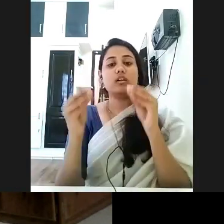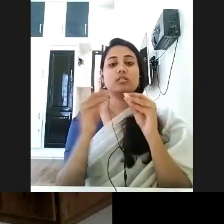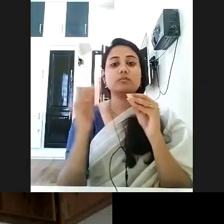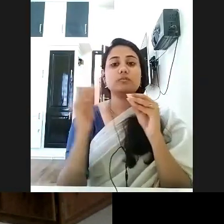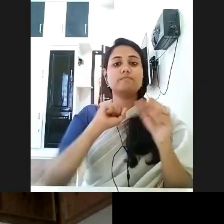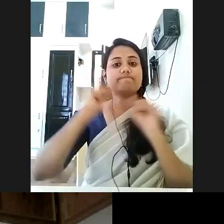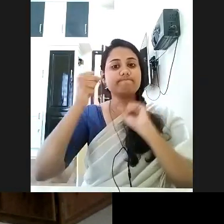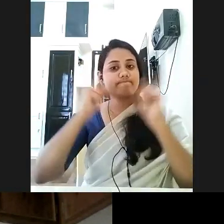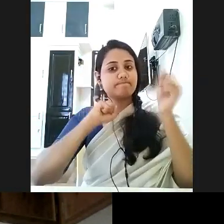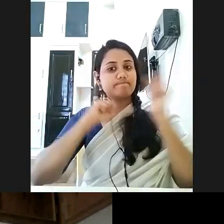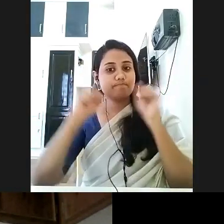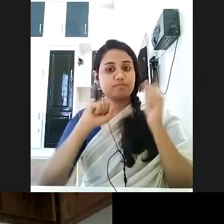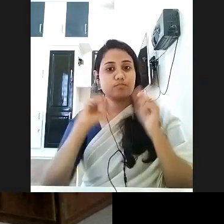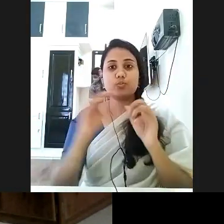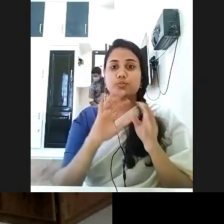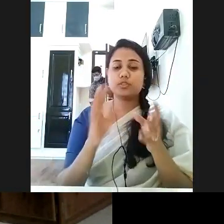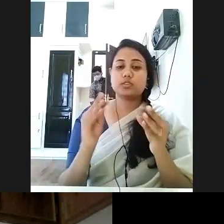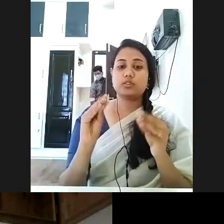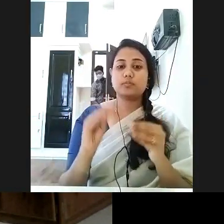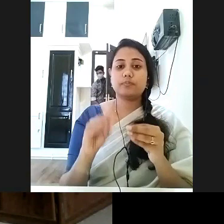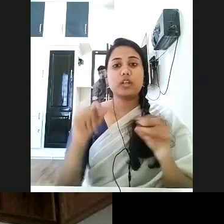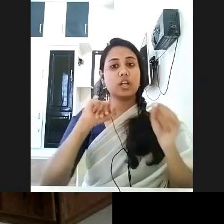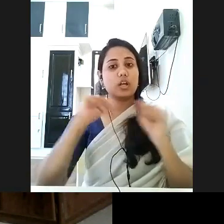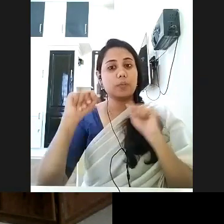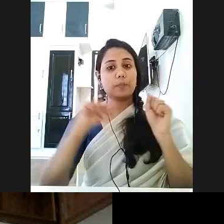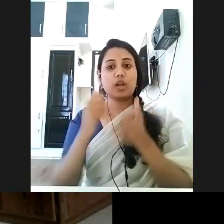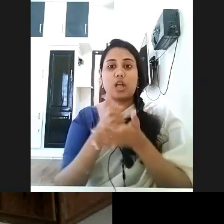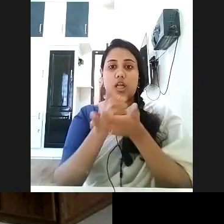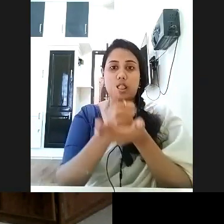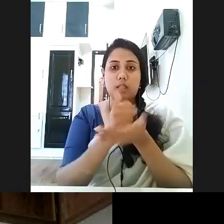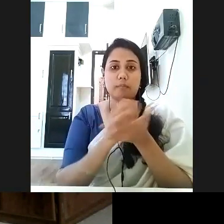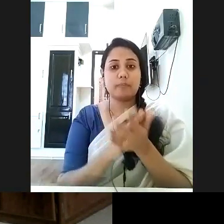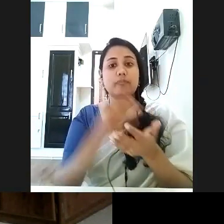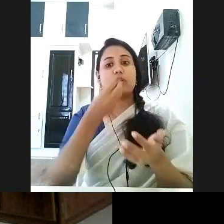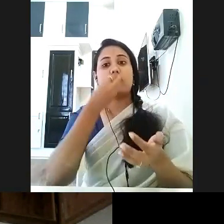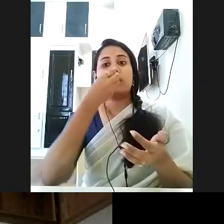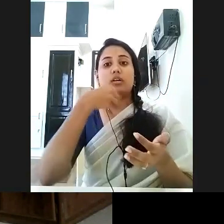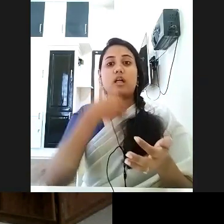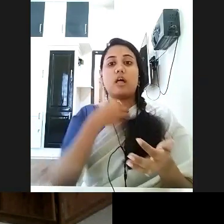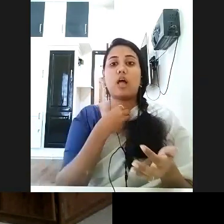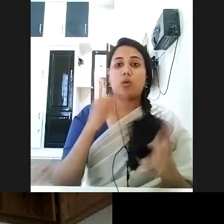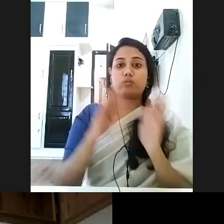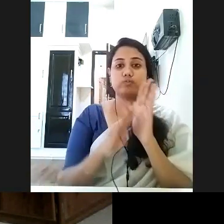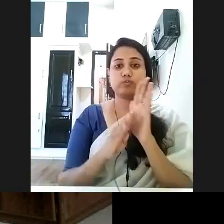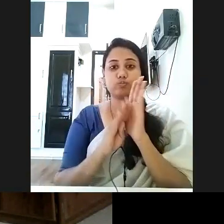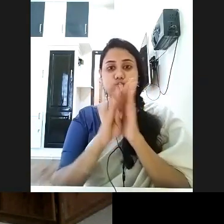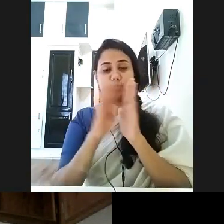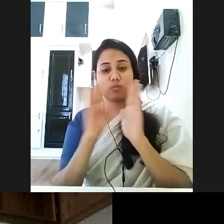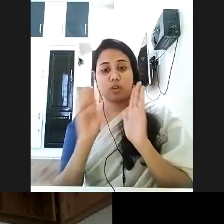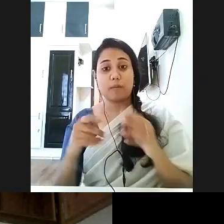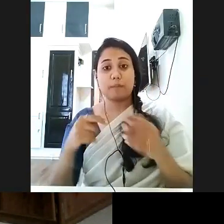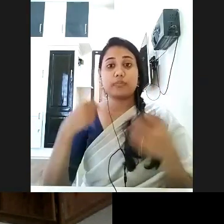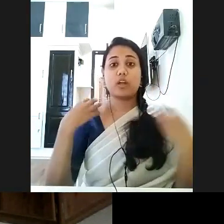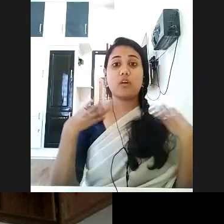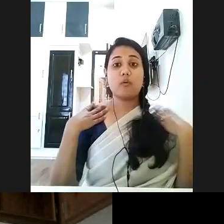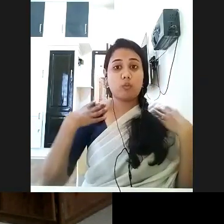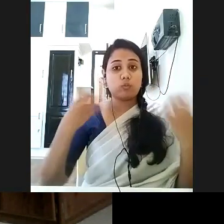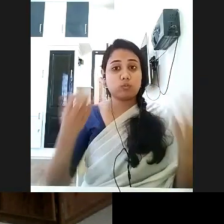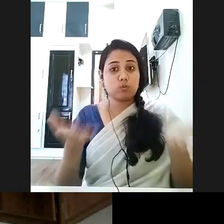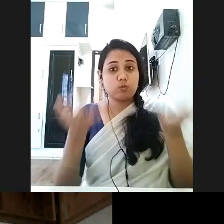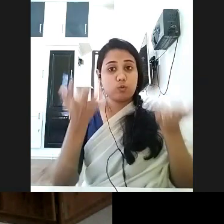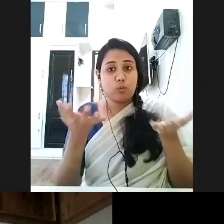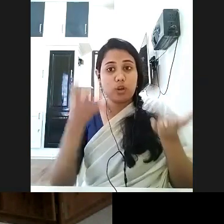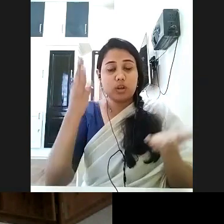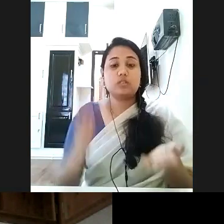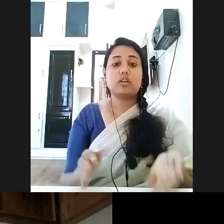മൂവ്മെന്റ്സ് കുറച്ചൊരു ബുദ്ധിമുട്ടുണ്ടായിരുന്നു. ആ ഒരു മൂവ്മെന്റിന് ഹെൽപ്പ് ആയിട്ടുണ്ട്. സ്വാലോയിങ് ഇംപ്രൂവ് ആയിട്ടുണ്ട്. വെയിറ്റ് ഗെയിൻ ഉണ്ട്. This is what is the expected